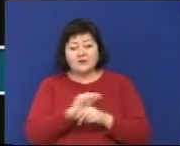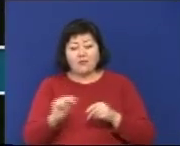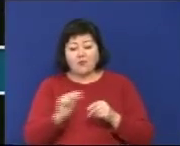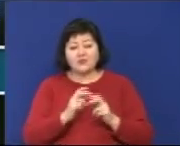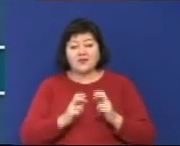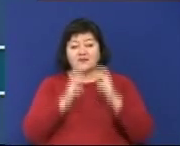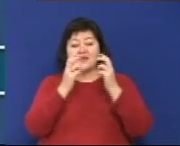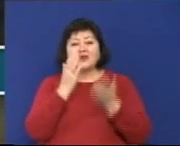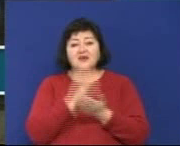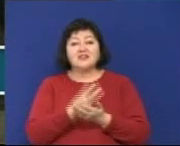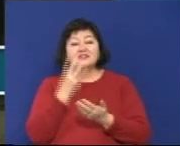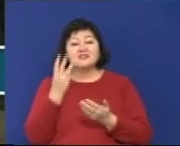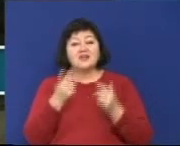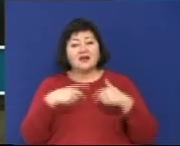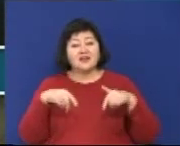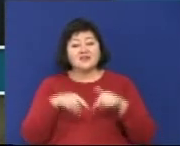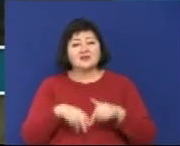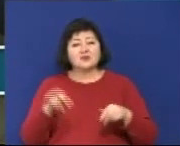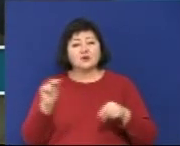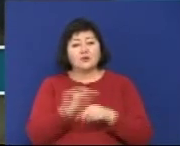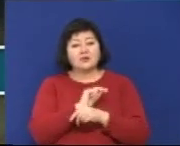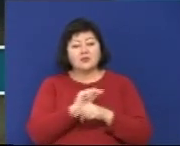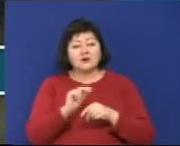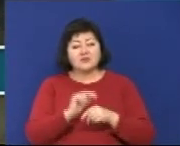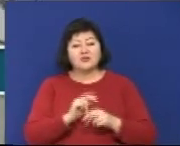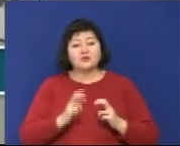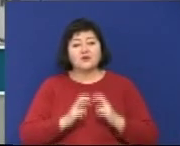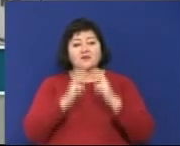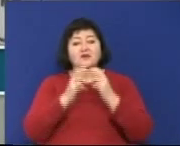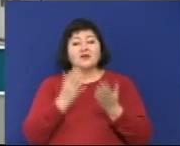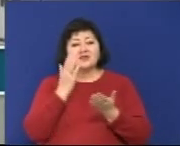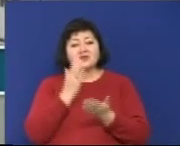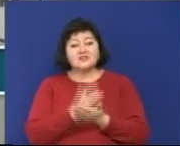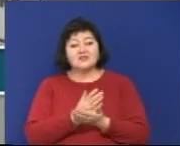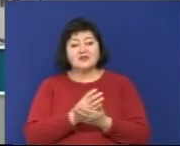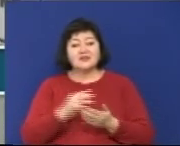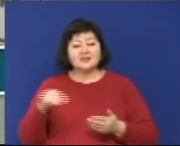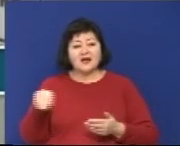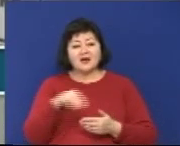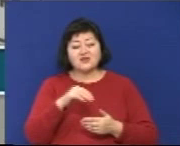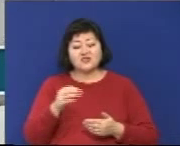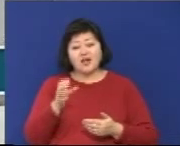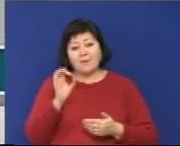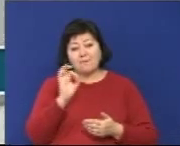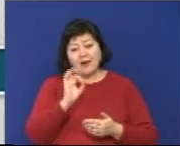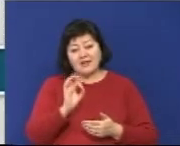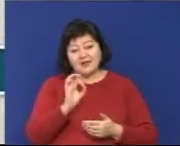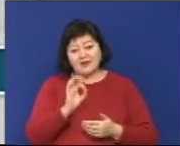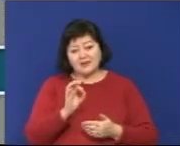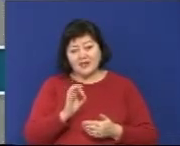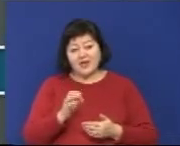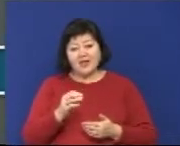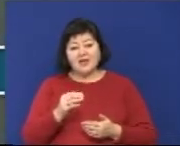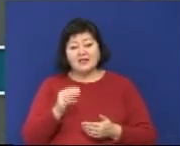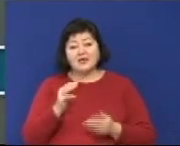3 организации, которые занимаются обслуживанием лифтов. Благодаря тому, что сейчас установили карточную, монетную и магнитную систему, техническое содержание лифта